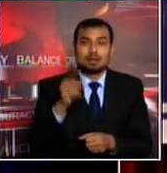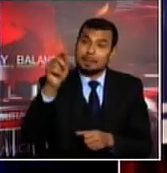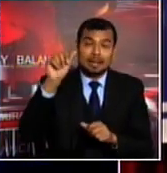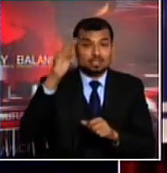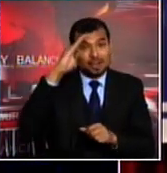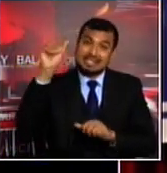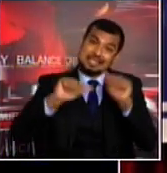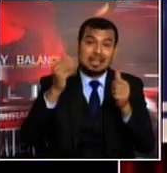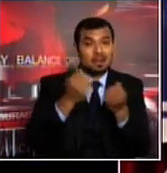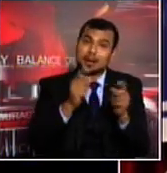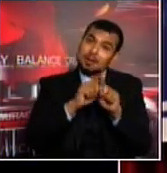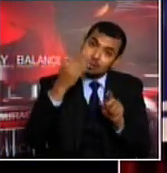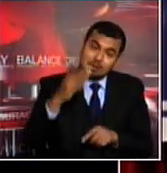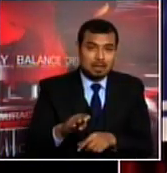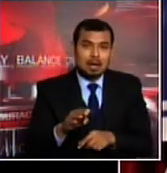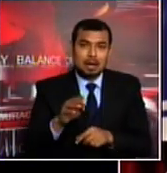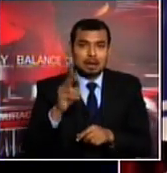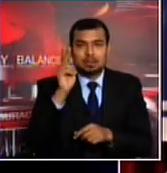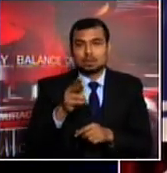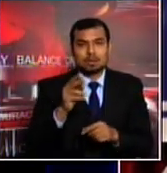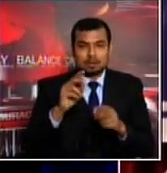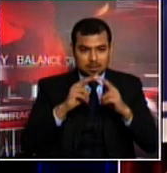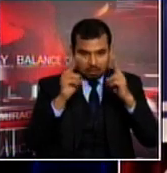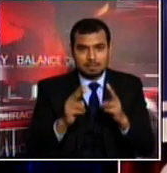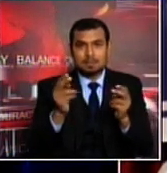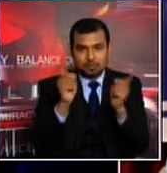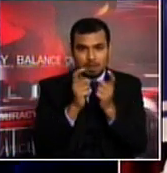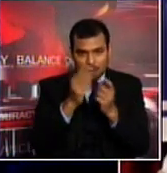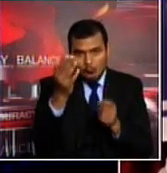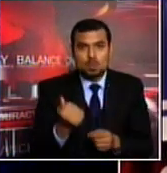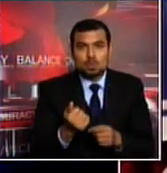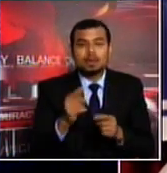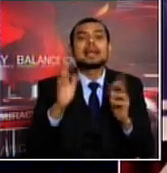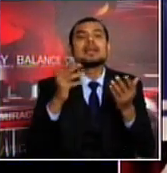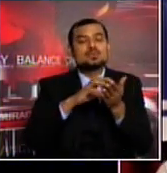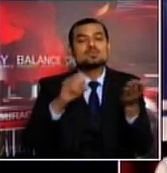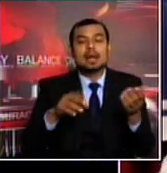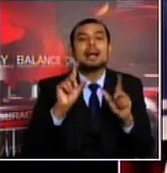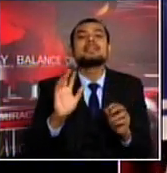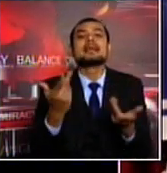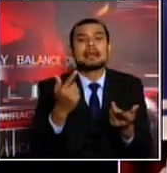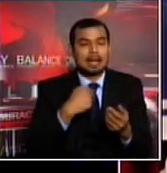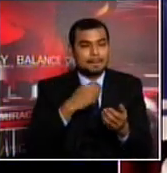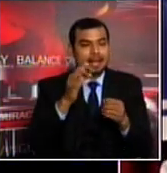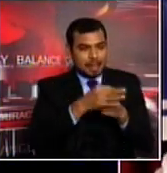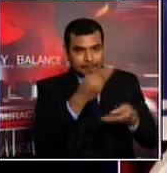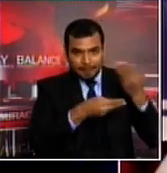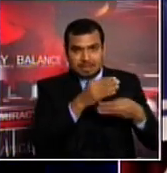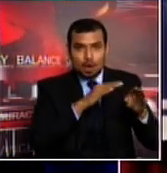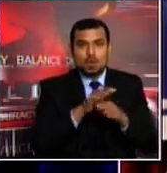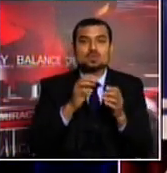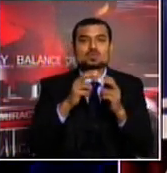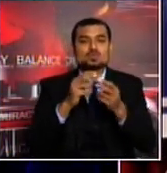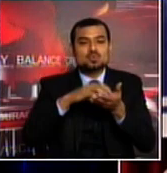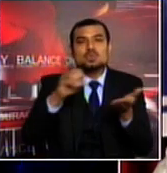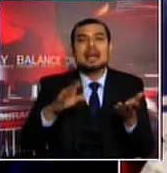भने मानसिकता हटाउनुहोस्, टेबल वार्ता गरौँ, टेबल वार्तामा जे सुधार गर्नुपऱ्यो हामीबाट सुधार गर्नु पऱ्यो हामी गर्छौँ,